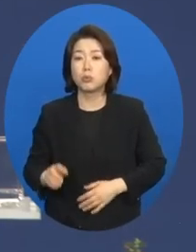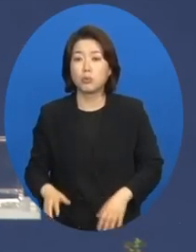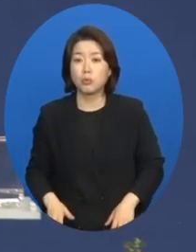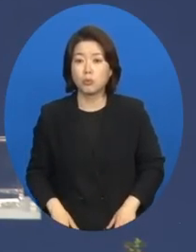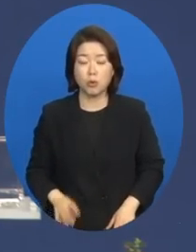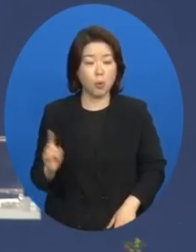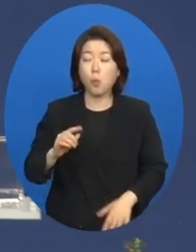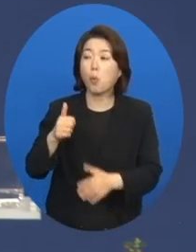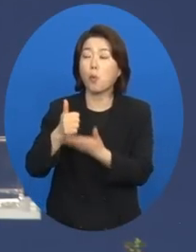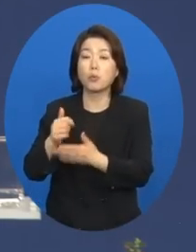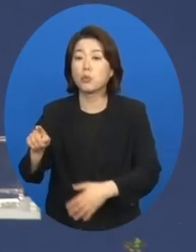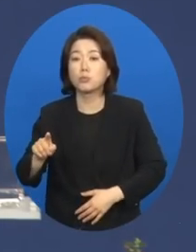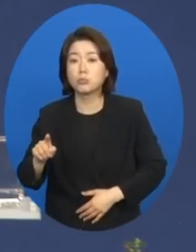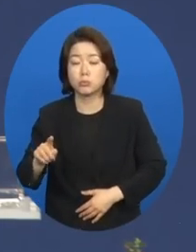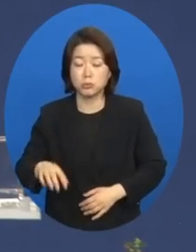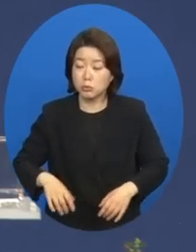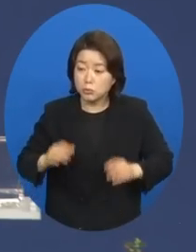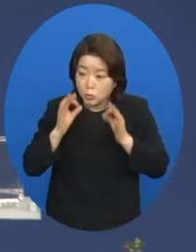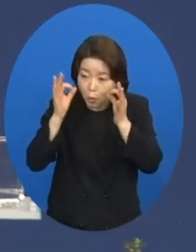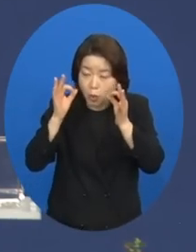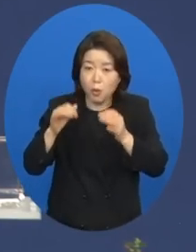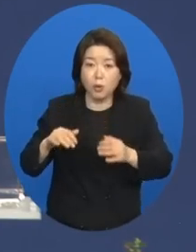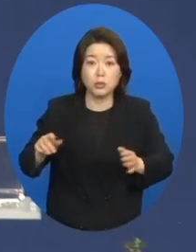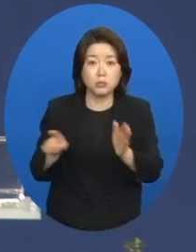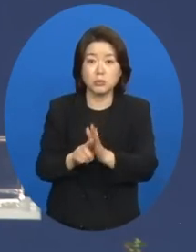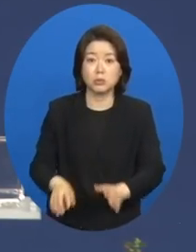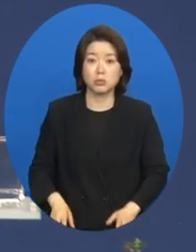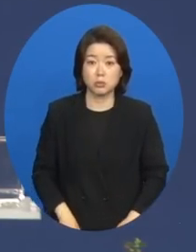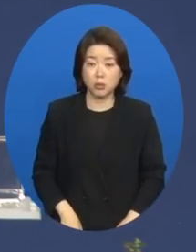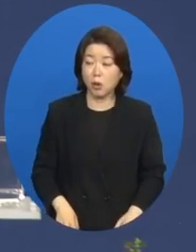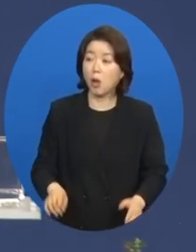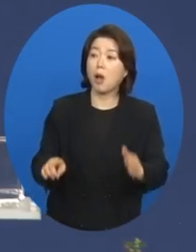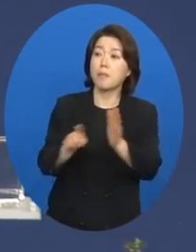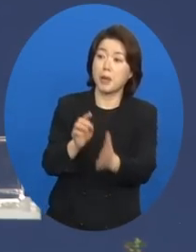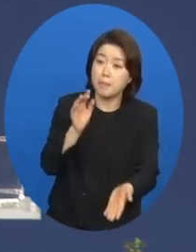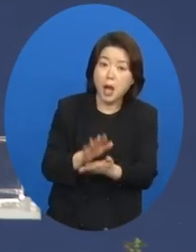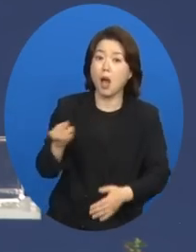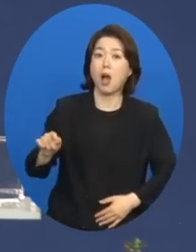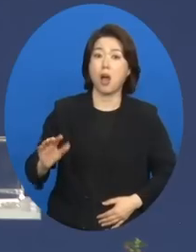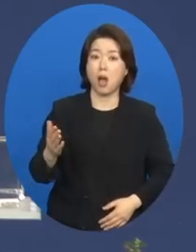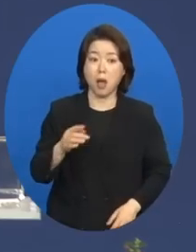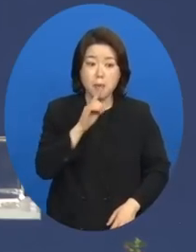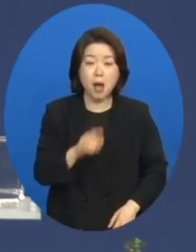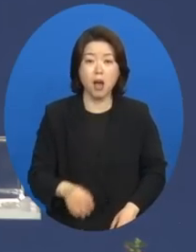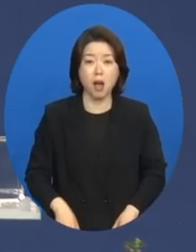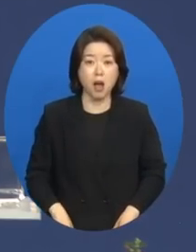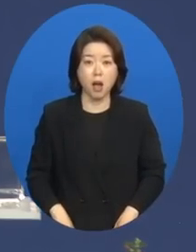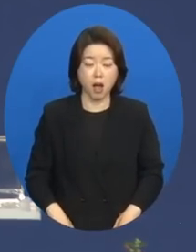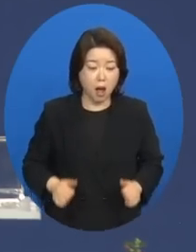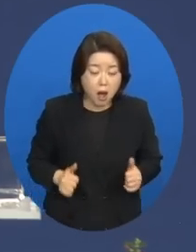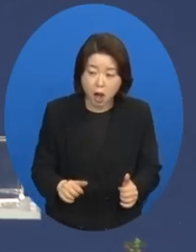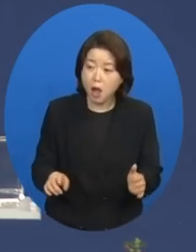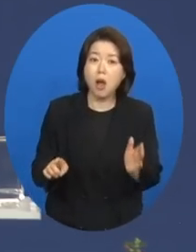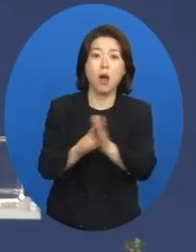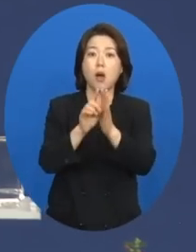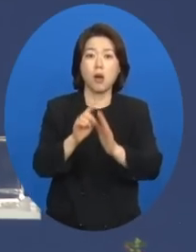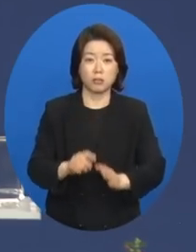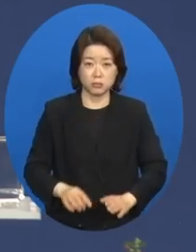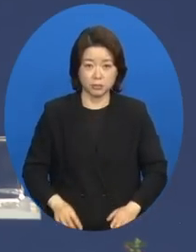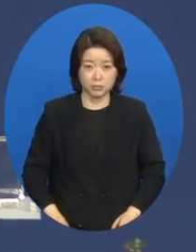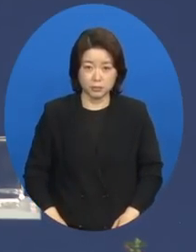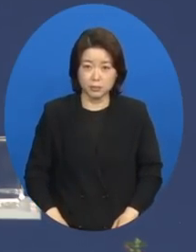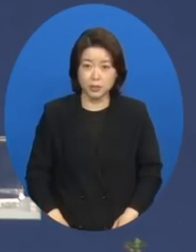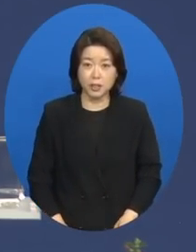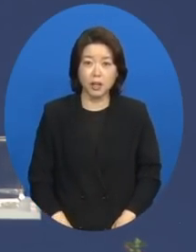그 어떤 분이셔서 그렇게 열심히 믿냐고 믿는다고 뜨겁게 믿는다고 열심히 믿는다고